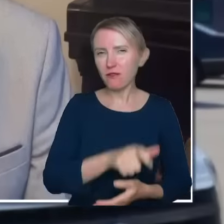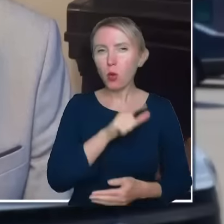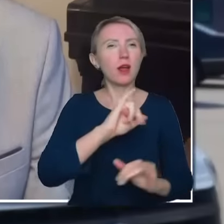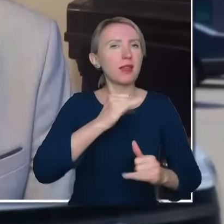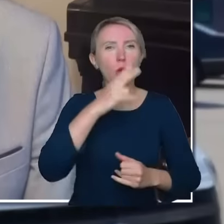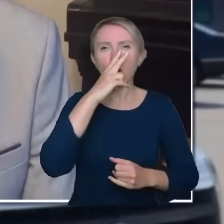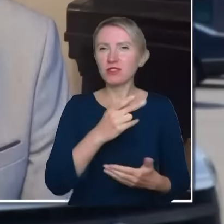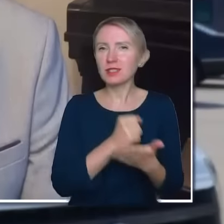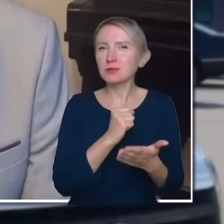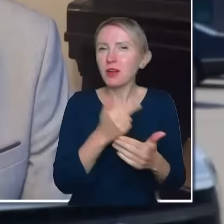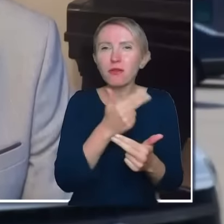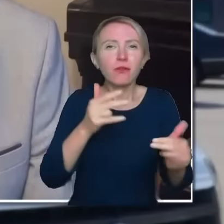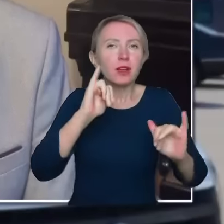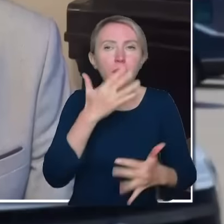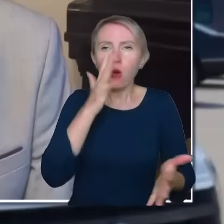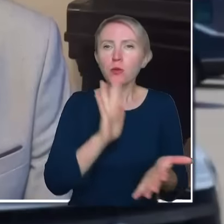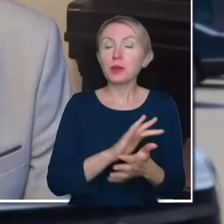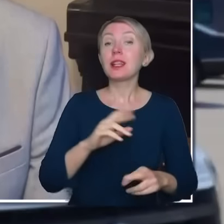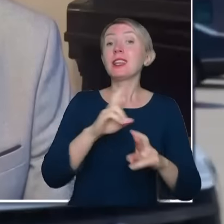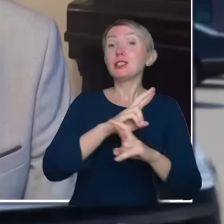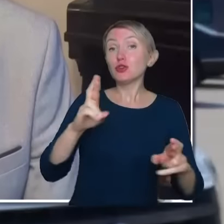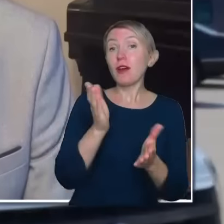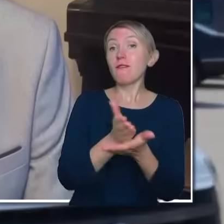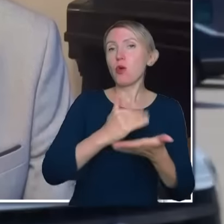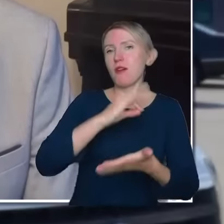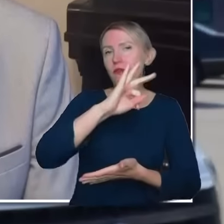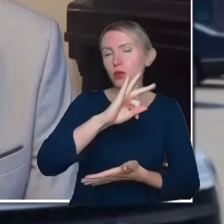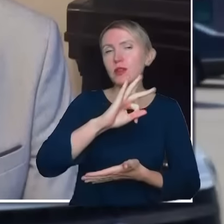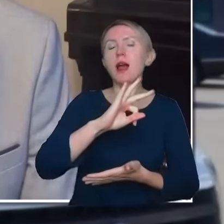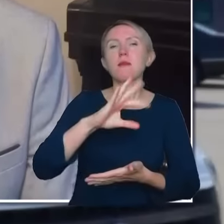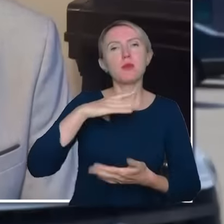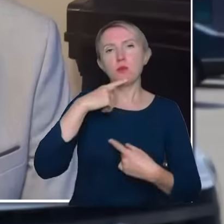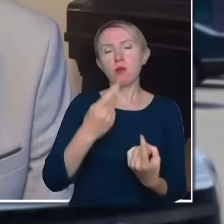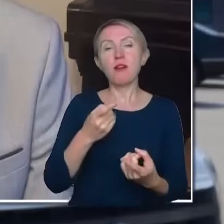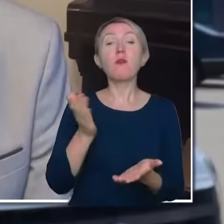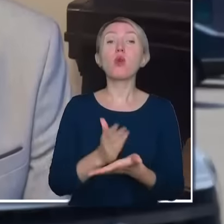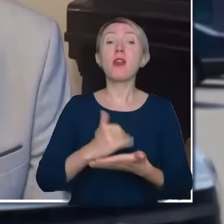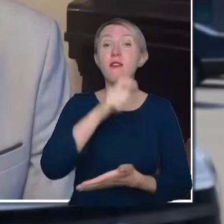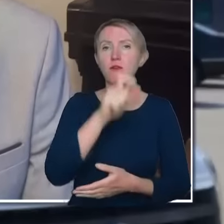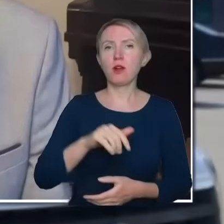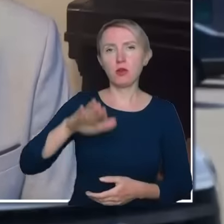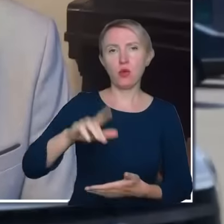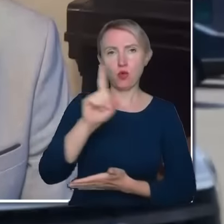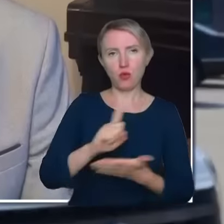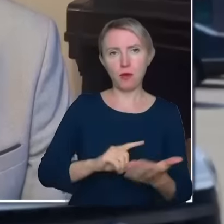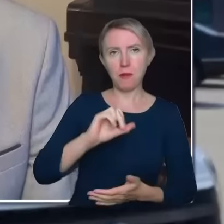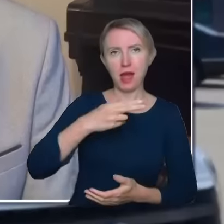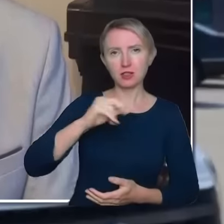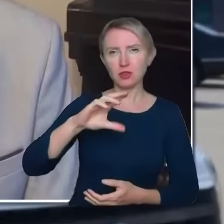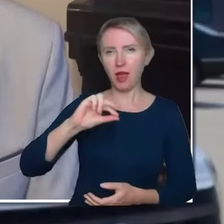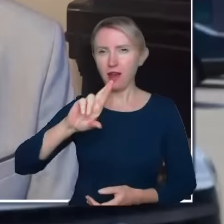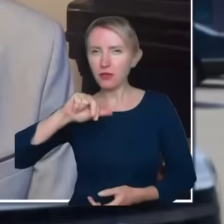I rzecznik wojewody przekazał informację, że wojewoda dolnośląski Maciej Awiżeń wystąpił